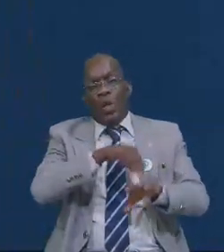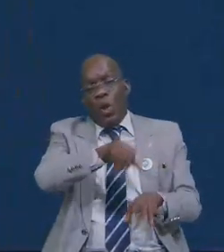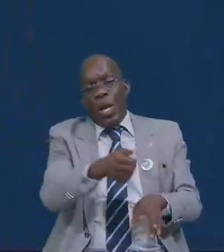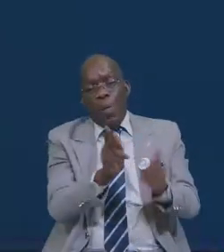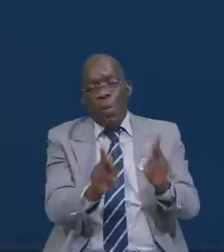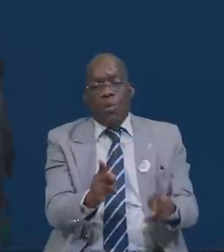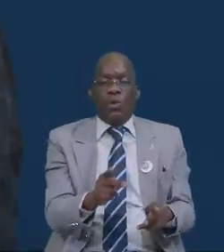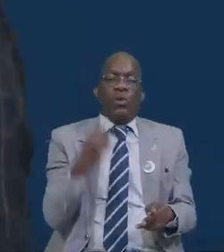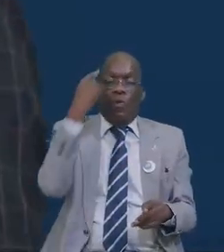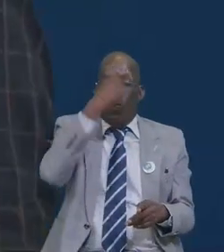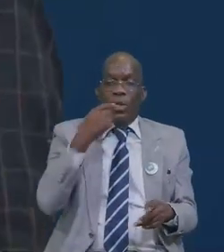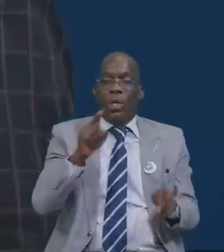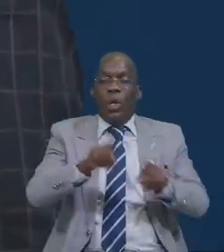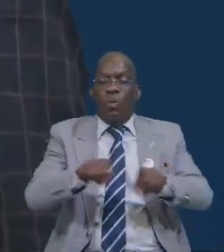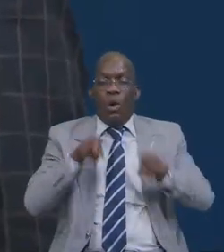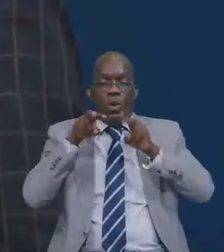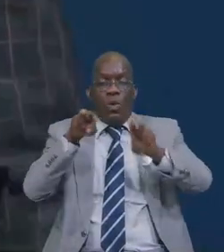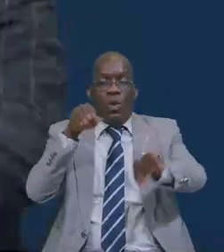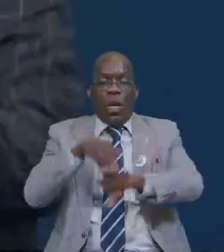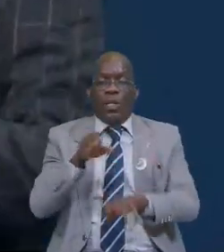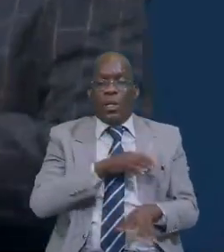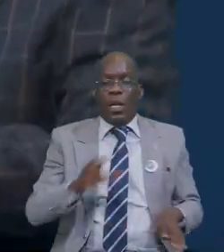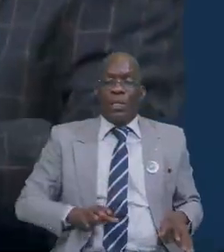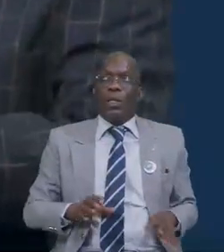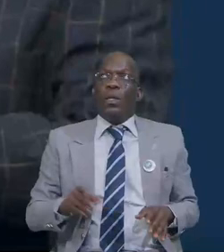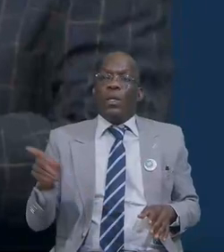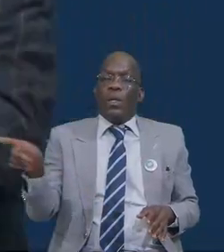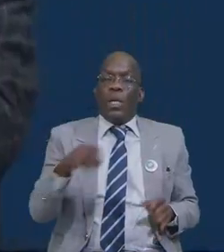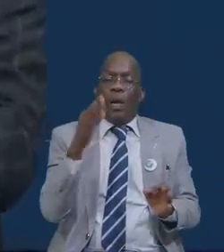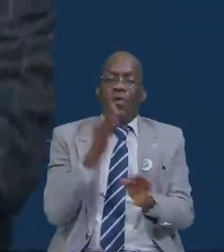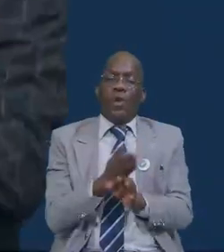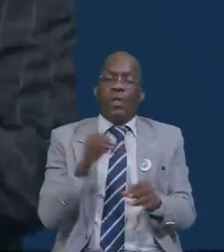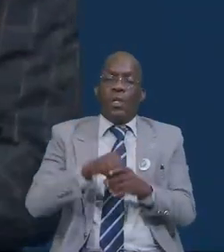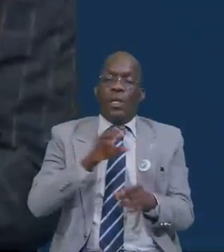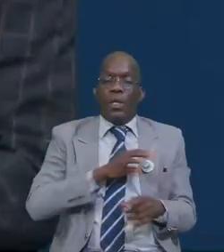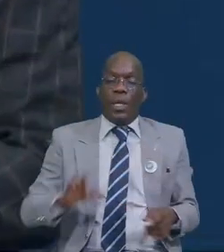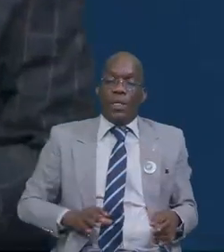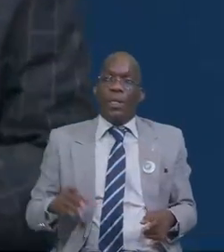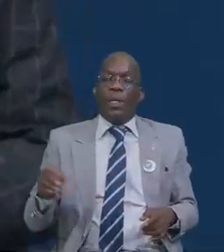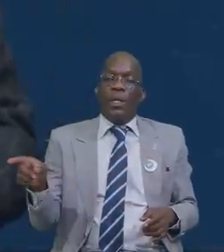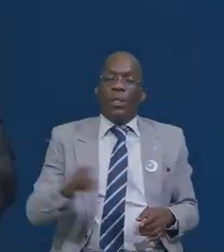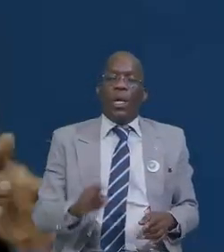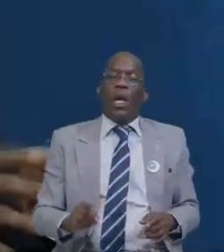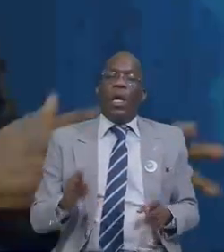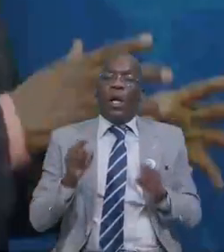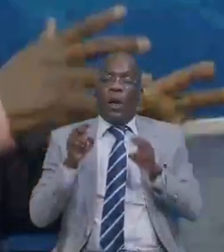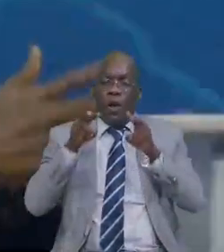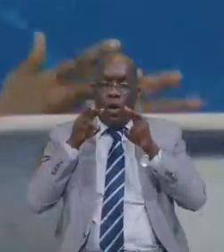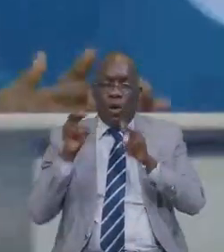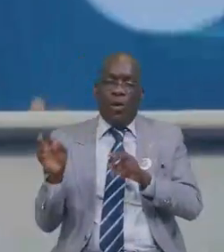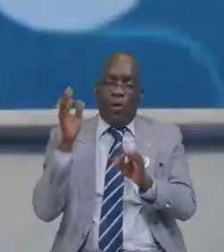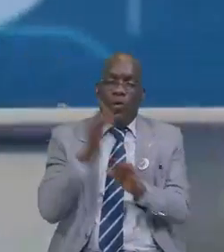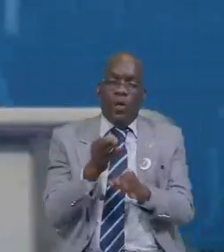pas les autres visages, il regardait Christ. Ils avaient la foi en Christ. Et leur foi était concentrée sur